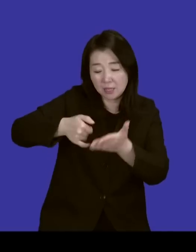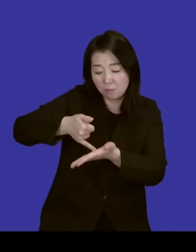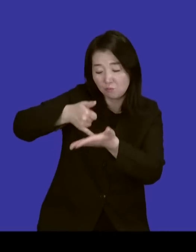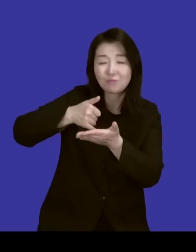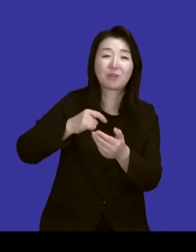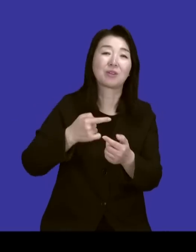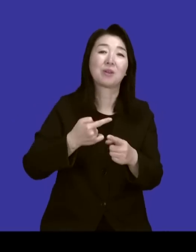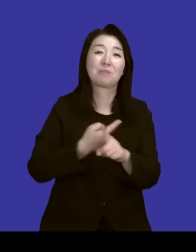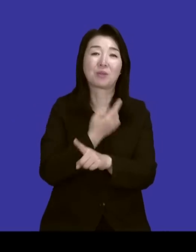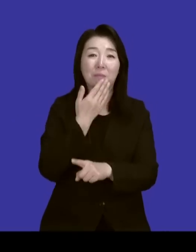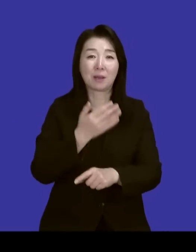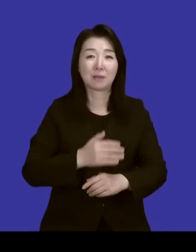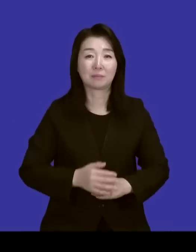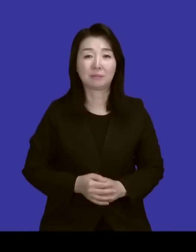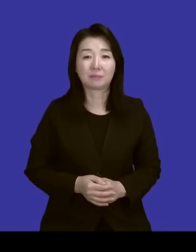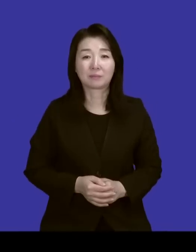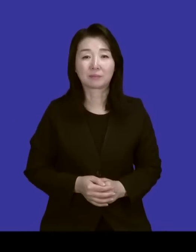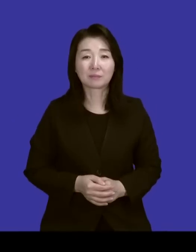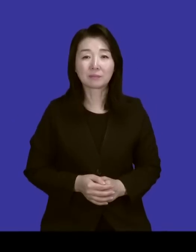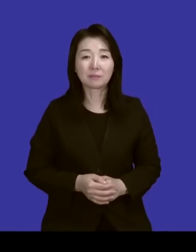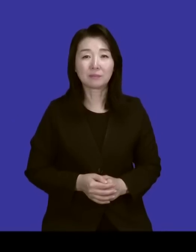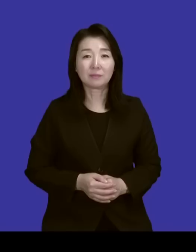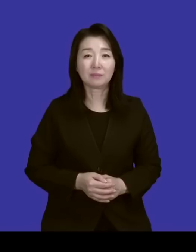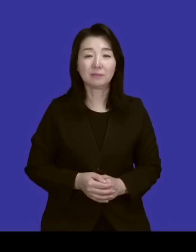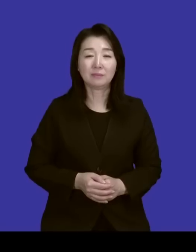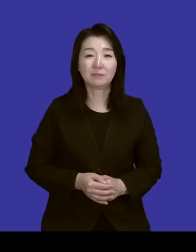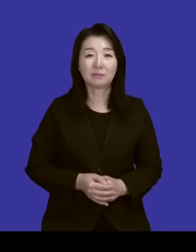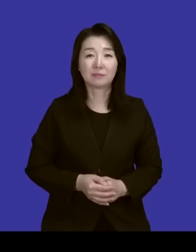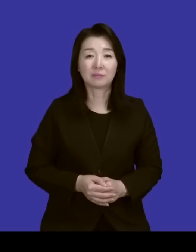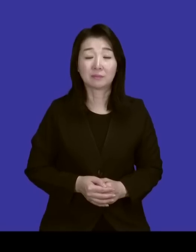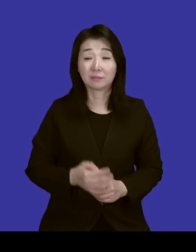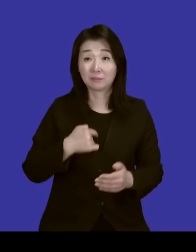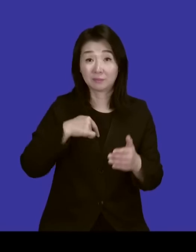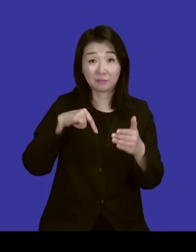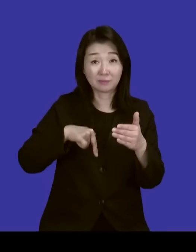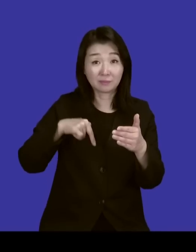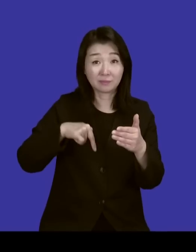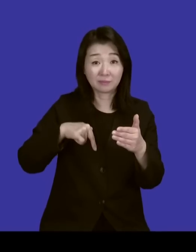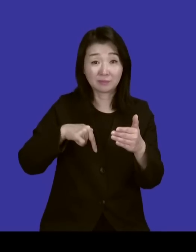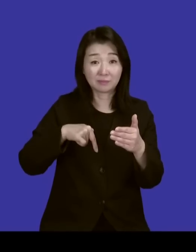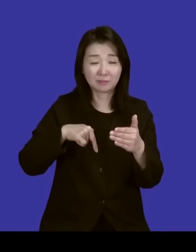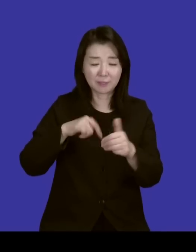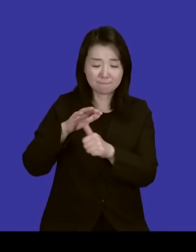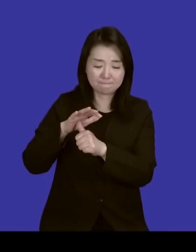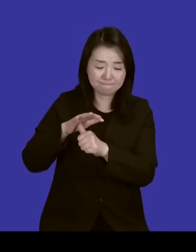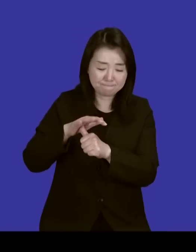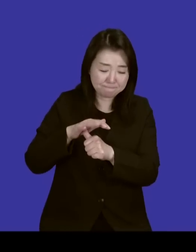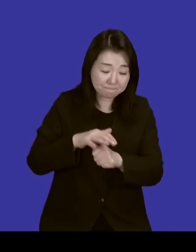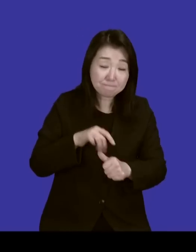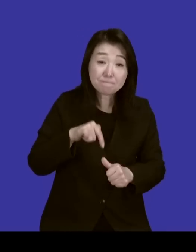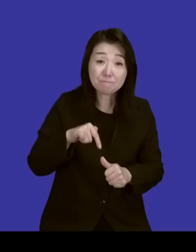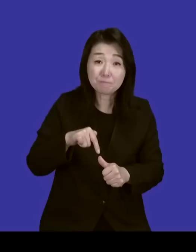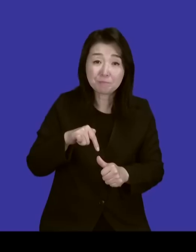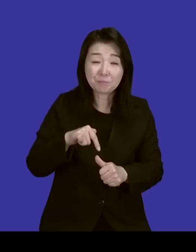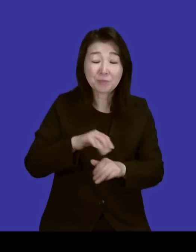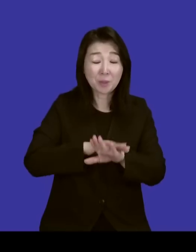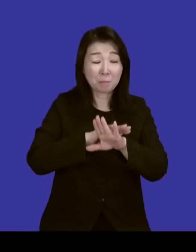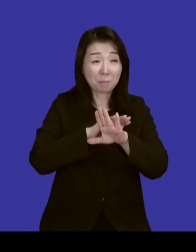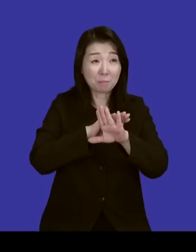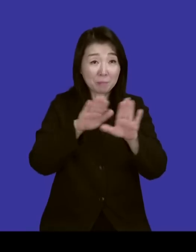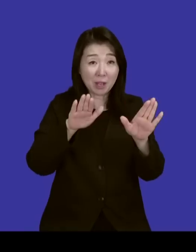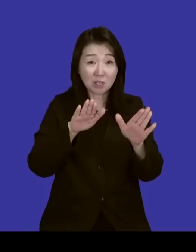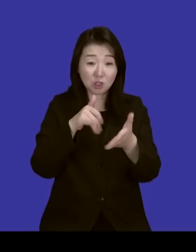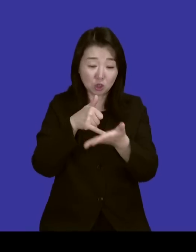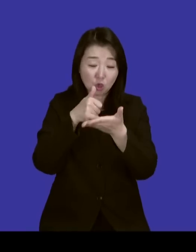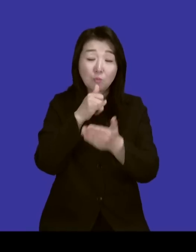변하는 거죠. 그렇죠, 성품이. 그렇죠. 그러면서 제 안에 제가 억눌러 놓았던 아까 말한 밝은 성품,